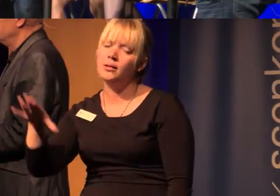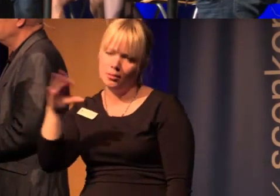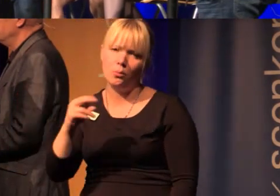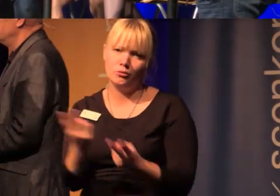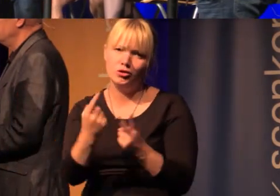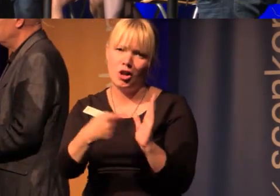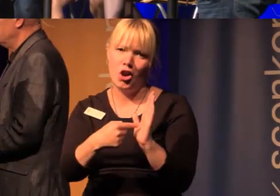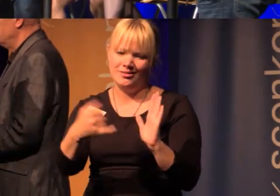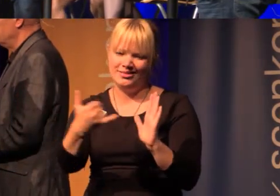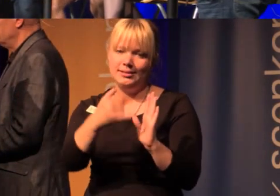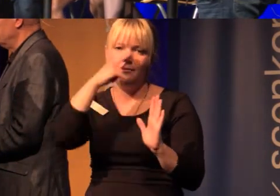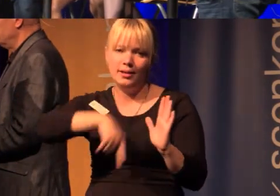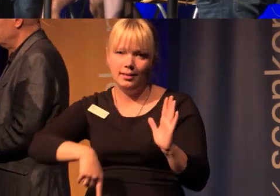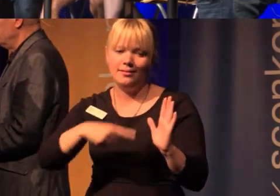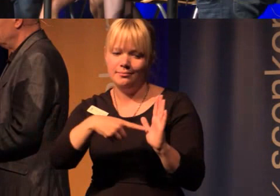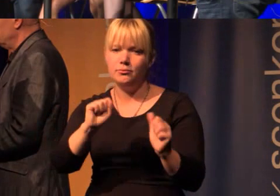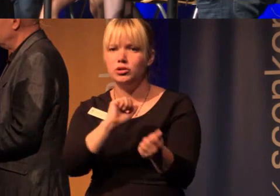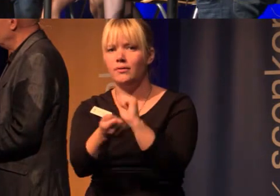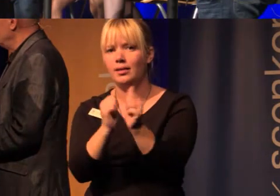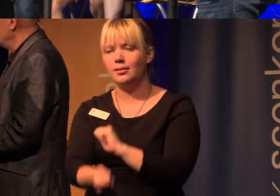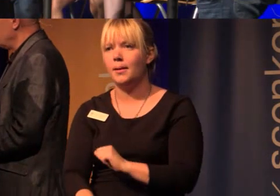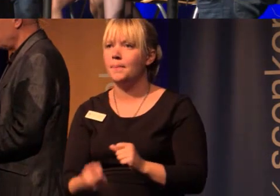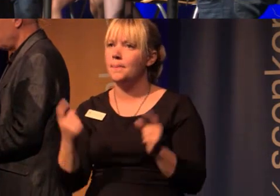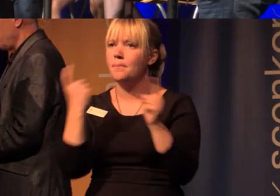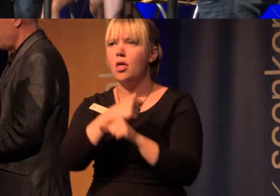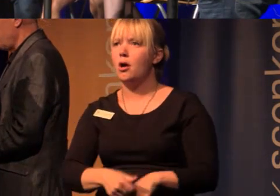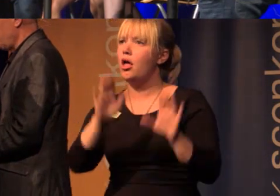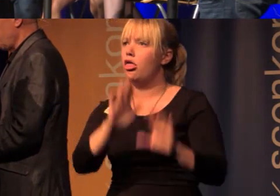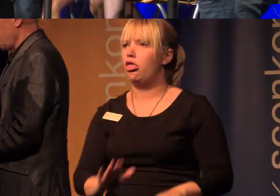över. Det går liksom inte att blunda för det.